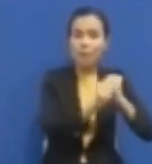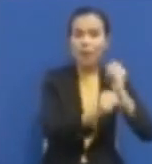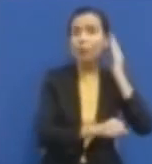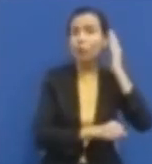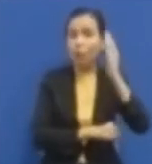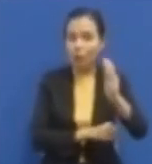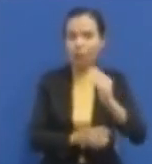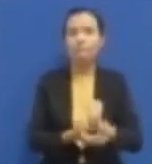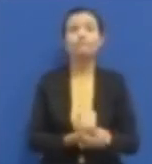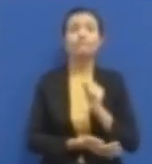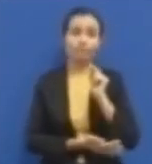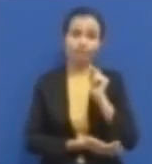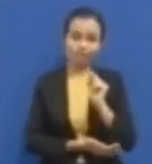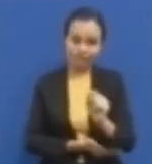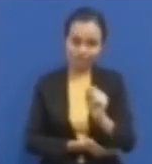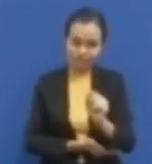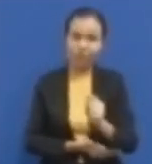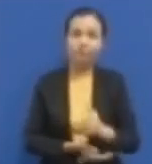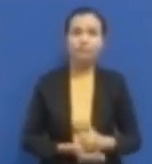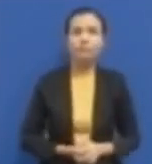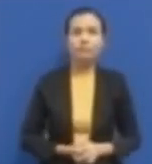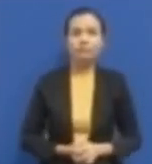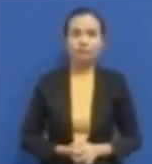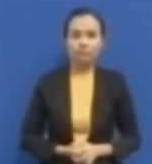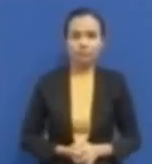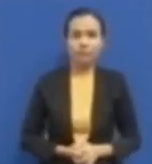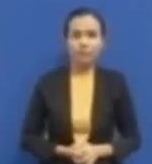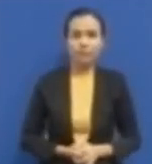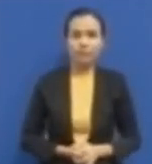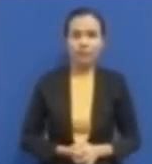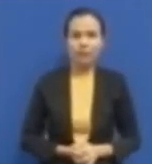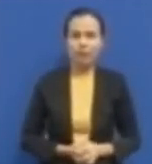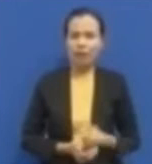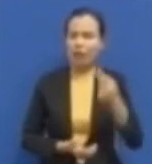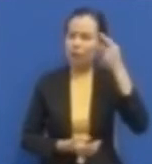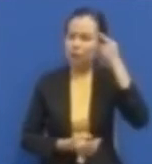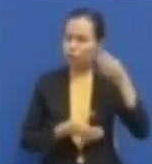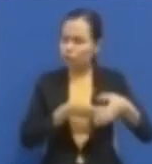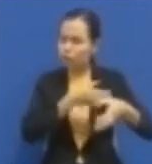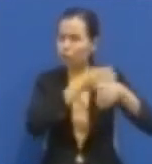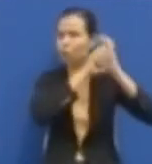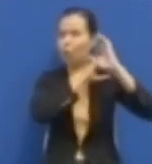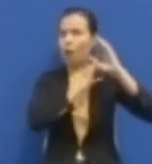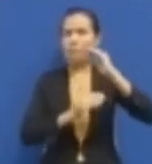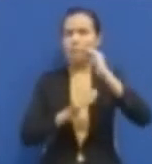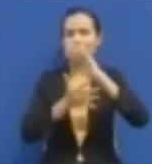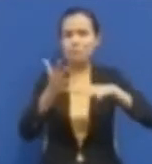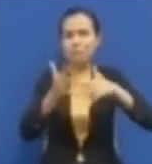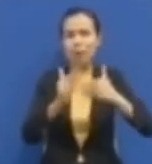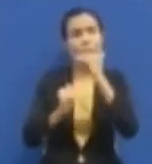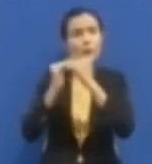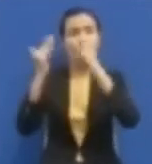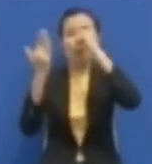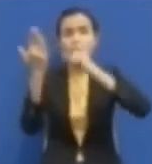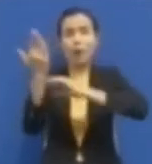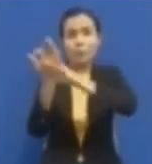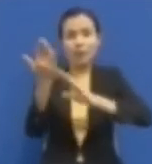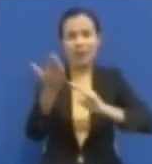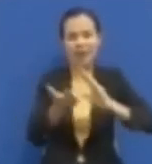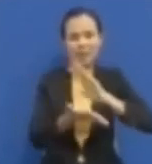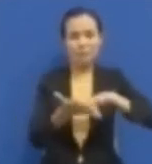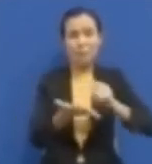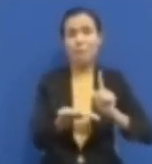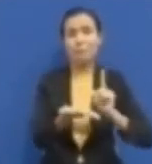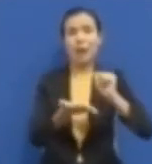งนี้เป็นสิ่งที่จะต้องมีการกลับมาทบทวนว่าแผนปฏิรูปประเทศกับแผนแม่บทตามมติคณะมนตรีเมื่อวัน